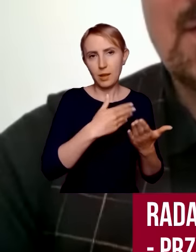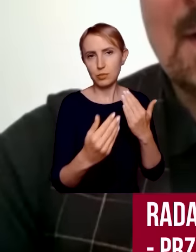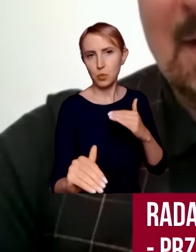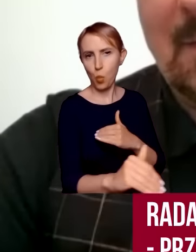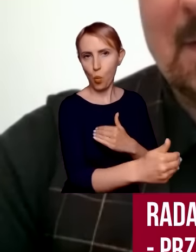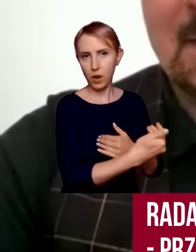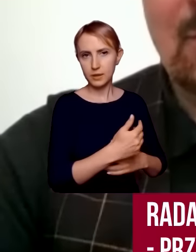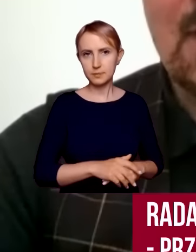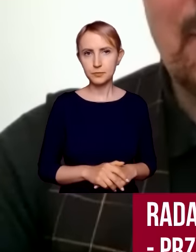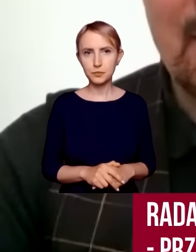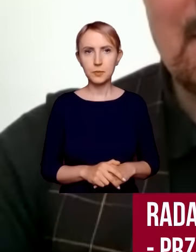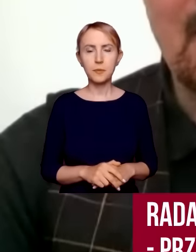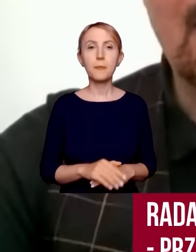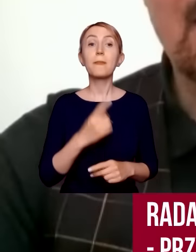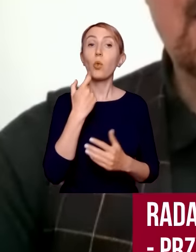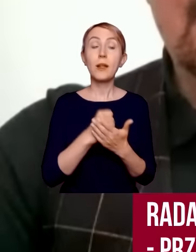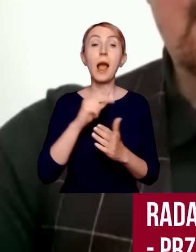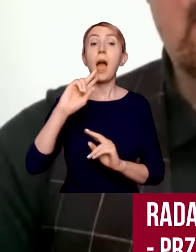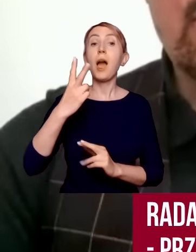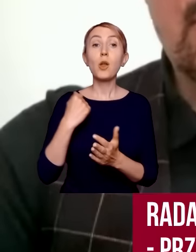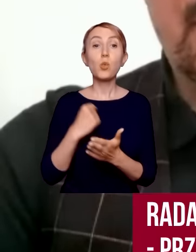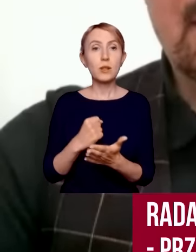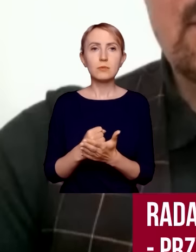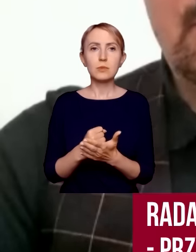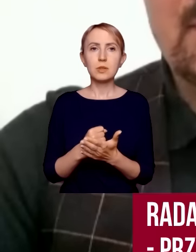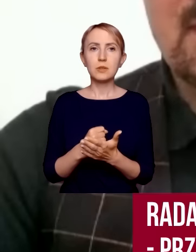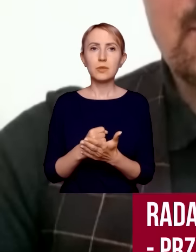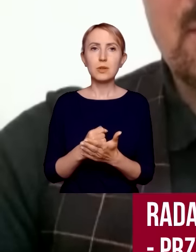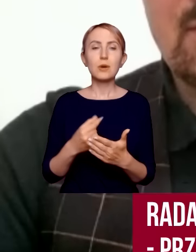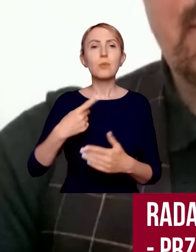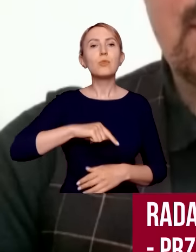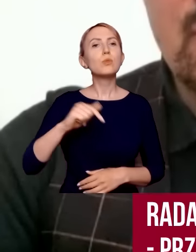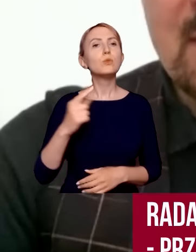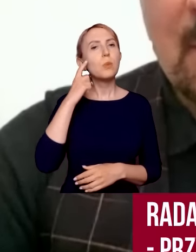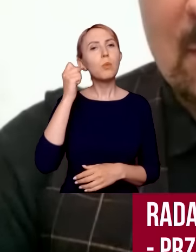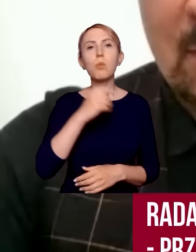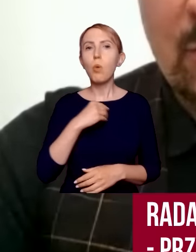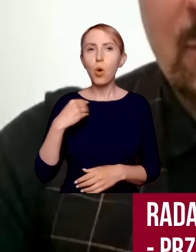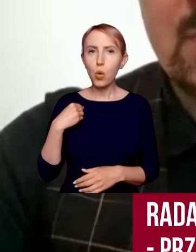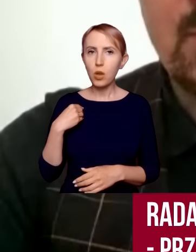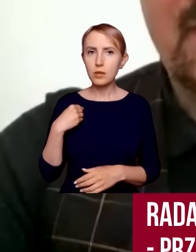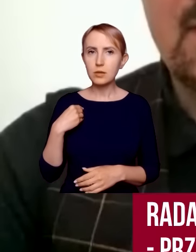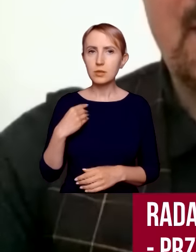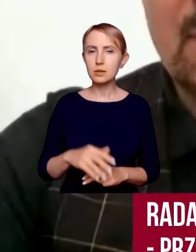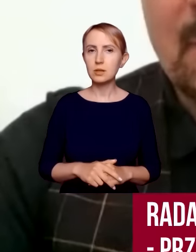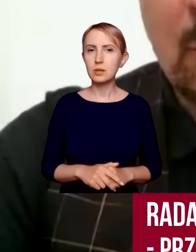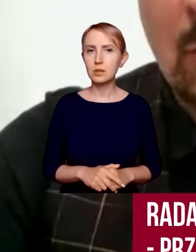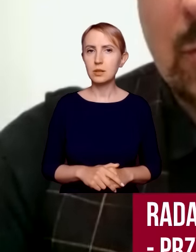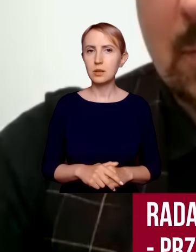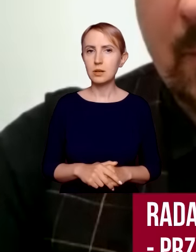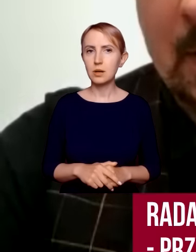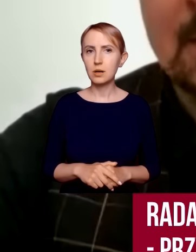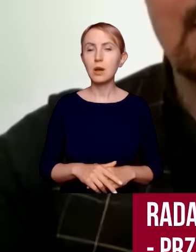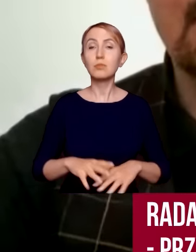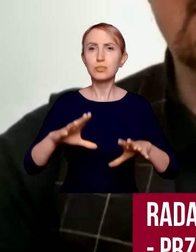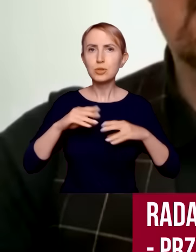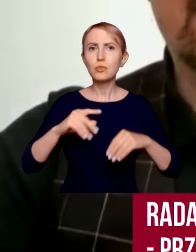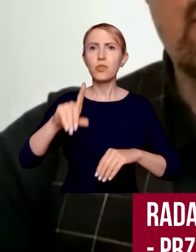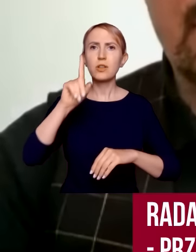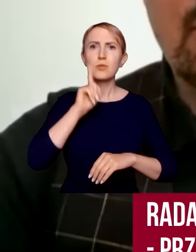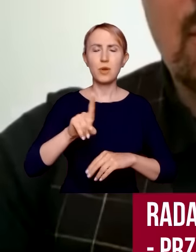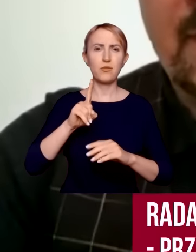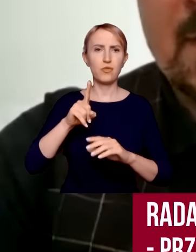oczywiście to jest jedna kwestia. Druga kwestia, to musimy pamiętać, że Polska jest przecież prymusem, jeżeli chodzi o przyjmowanie prawdziwych uchodźców